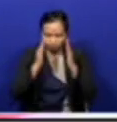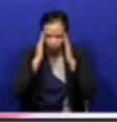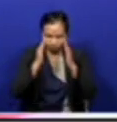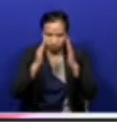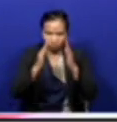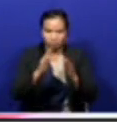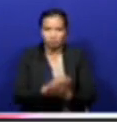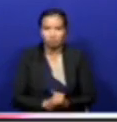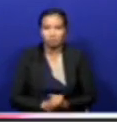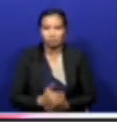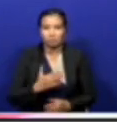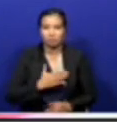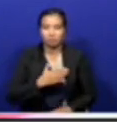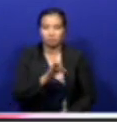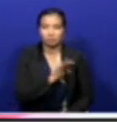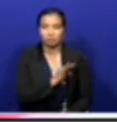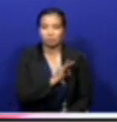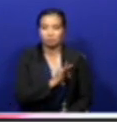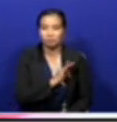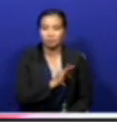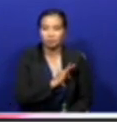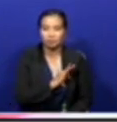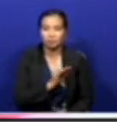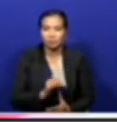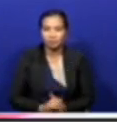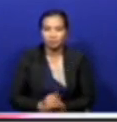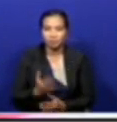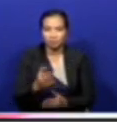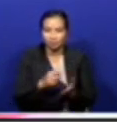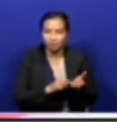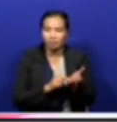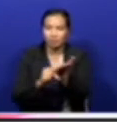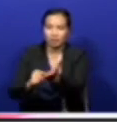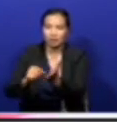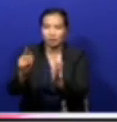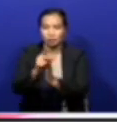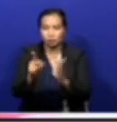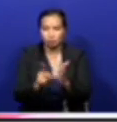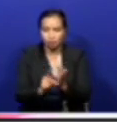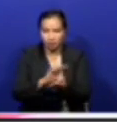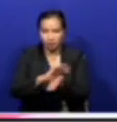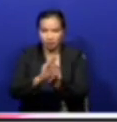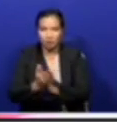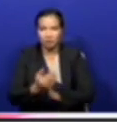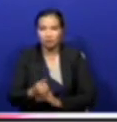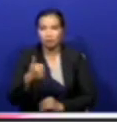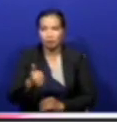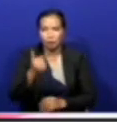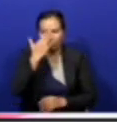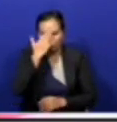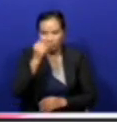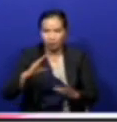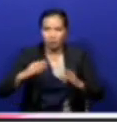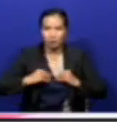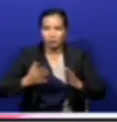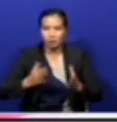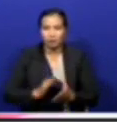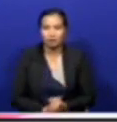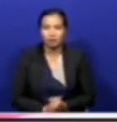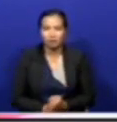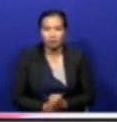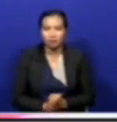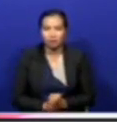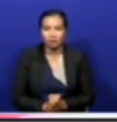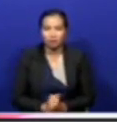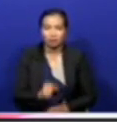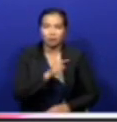ถ้าผมยังเป็นสมาชิกอยู่เนี่ยผมไม่มีทางที่จะเสนอกฎหมายที่เป็นกฎหมายเป็นรูปประเทศเพราะผมไม่ยอมรับหลักการว่าคุณไปตัดอำนาจหน้า